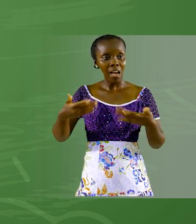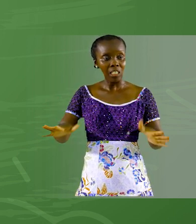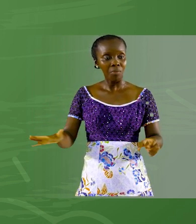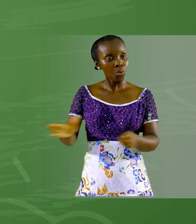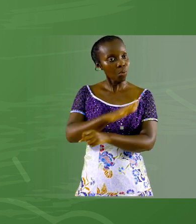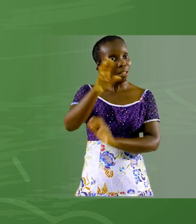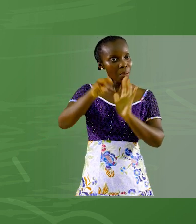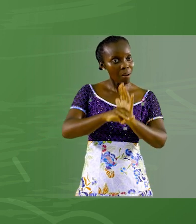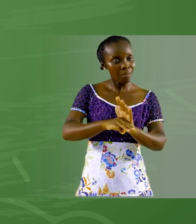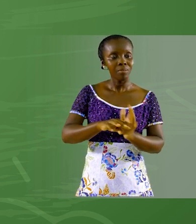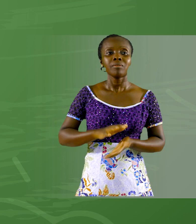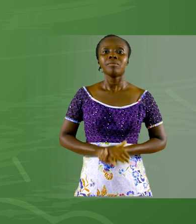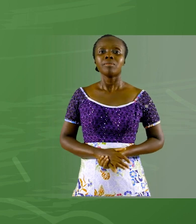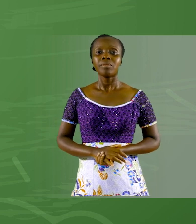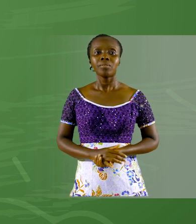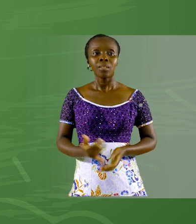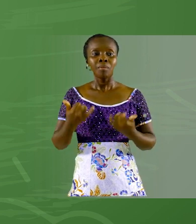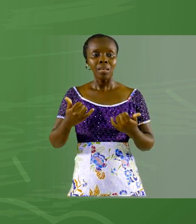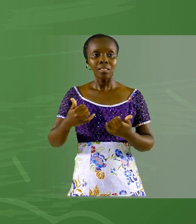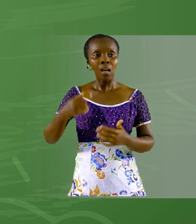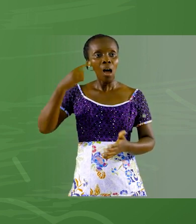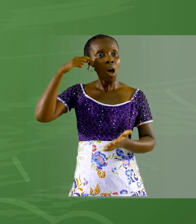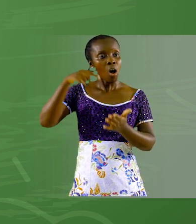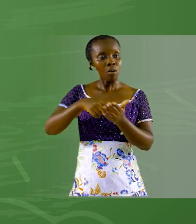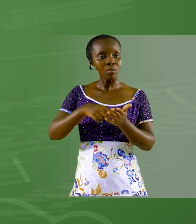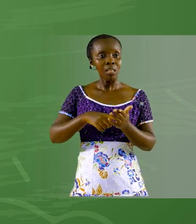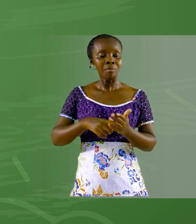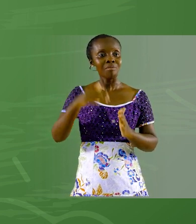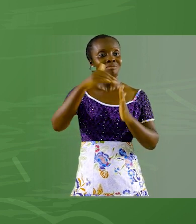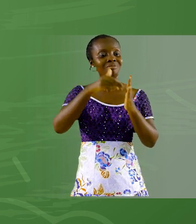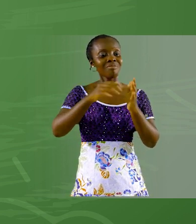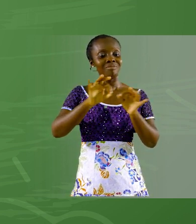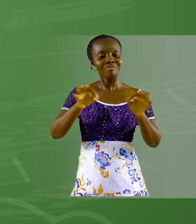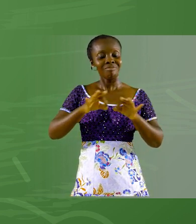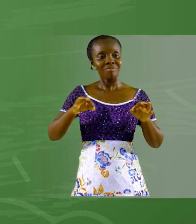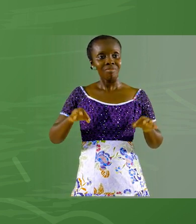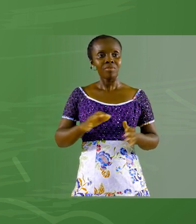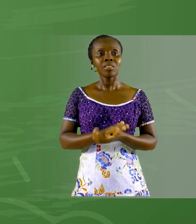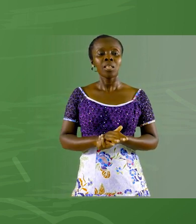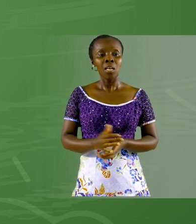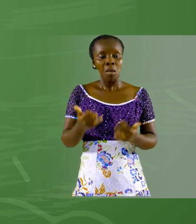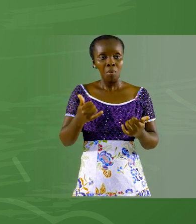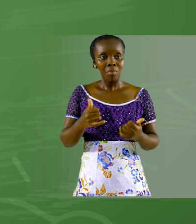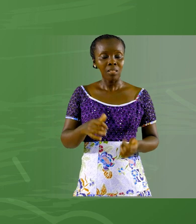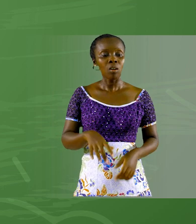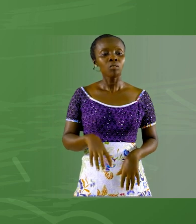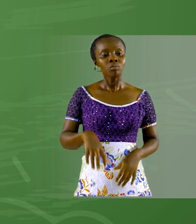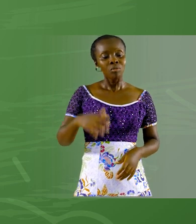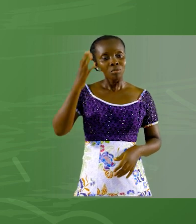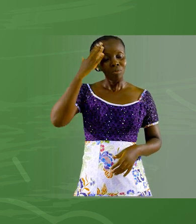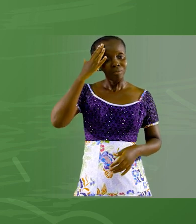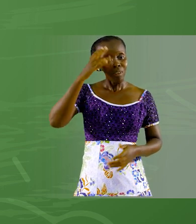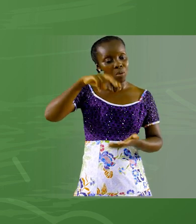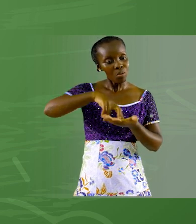totalement ». Observe le corpus ci-dessous pour déterminer le sens et